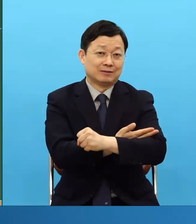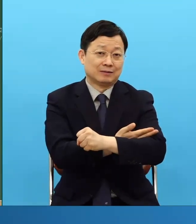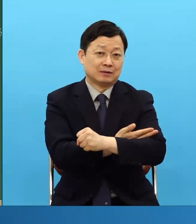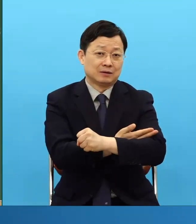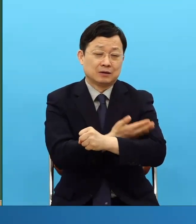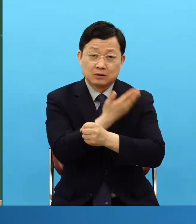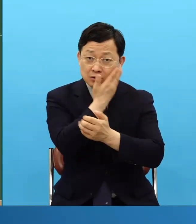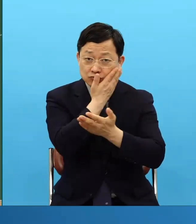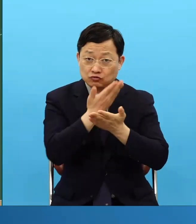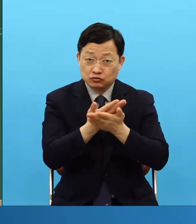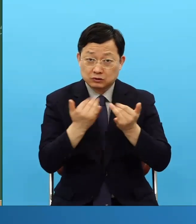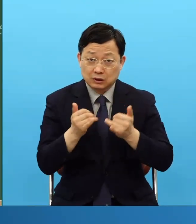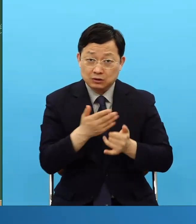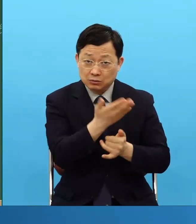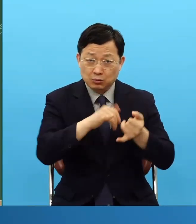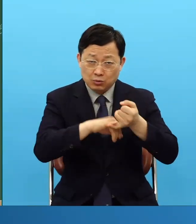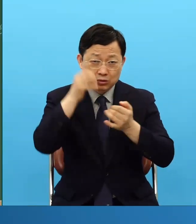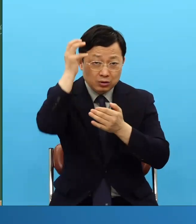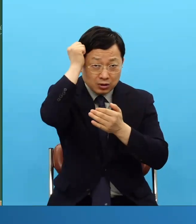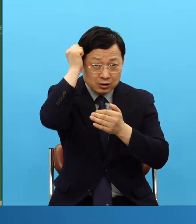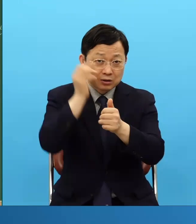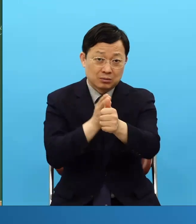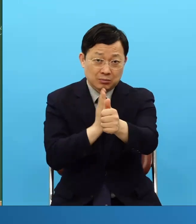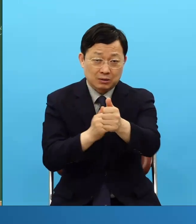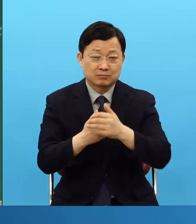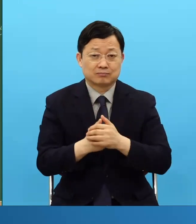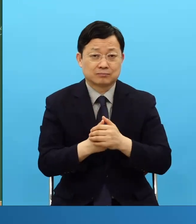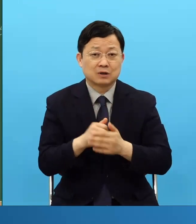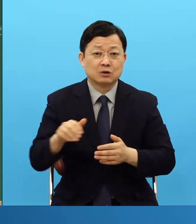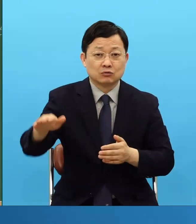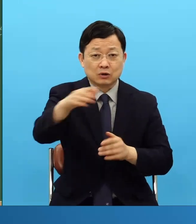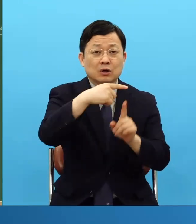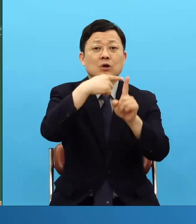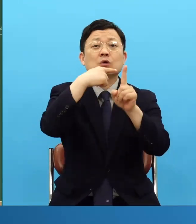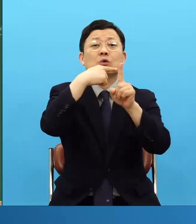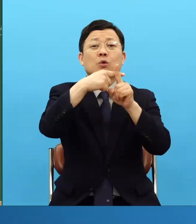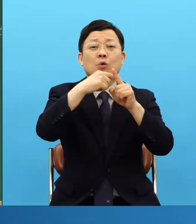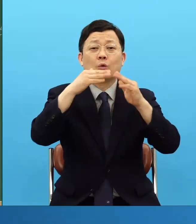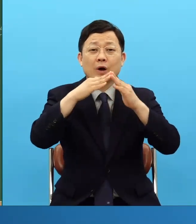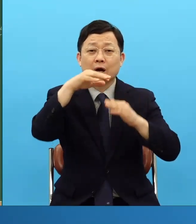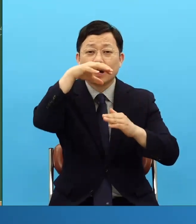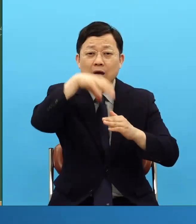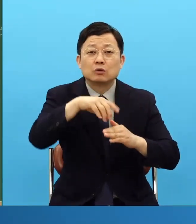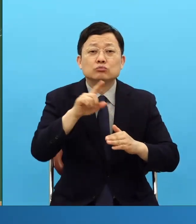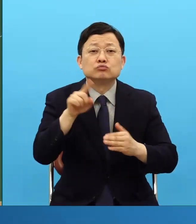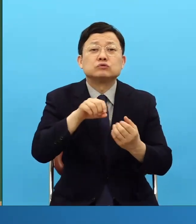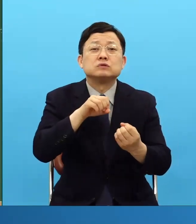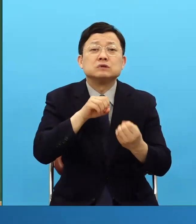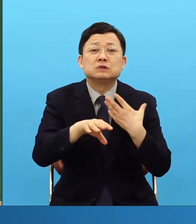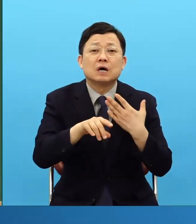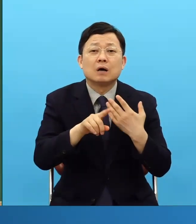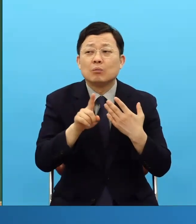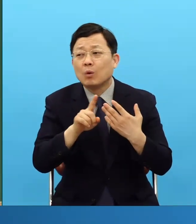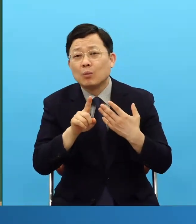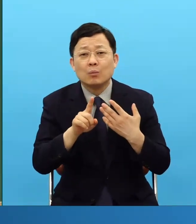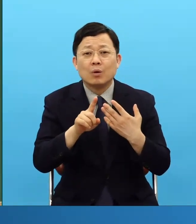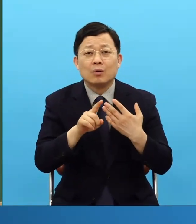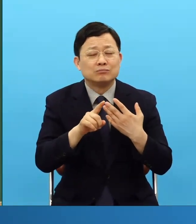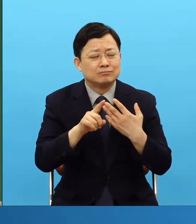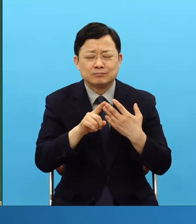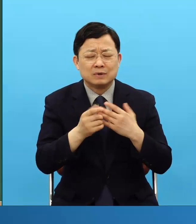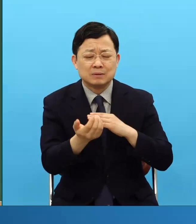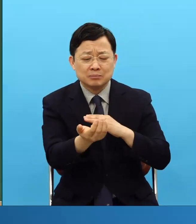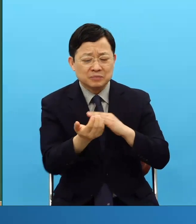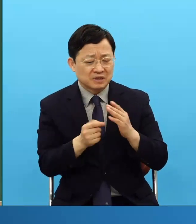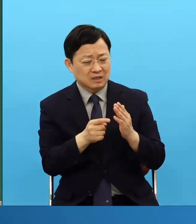기억하셔야 됩니다. And so, church officers, you 내가 must 지금 remember. 교회에서 어떤 응답 받고 이래 되겠냐? 나와 있잖아요 이렇게. What kind of answer must I receive, and how must I serve the